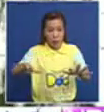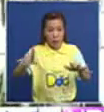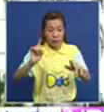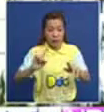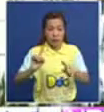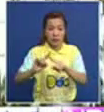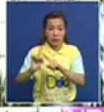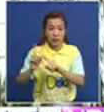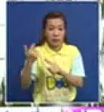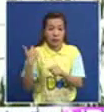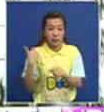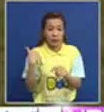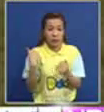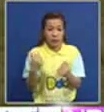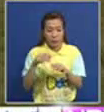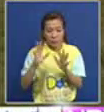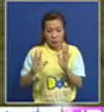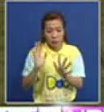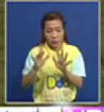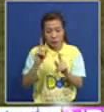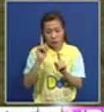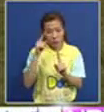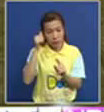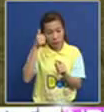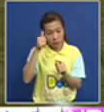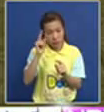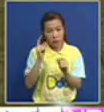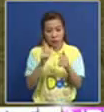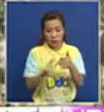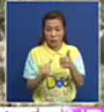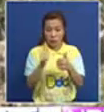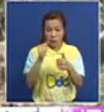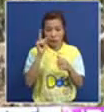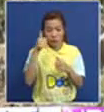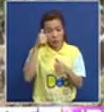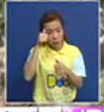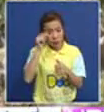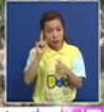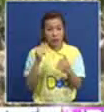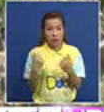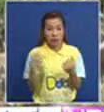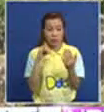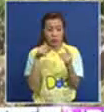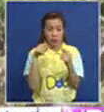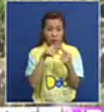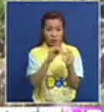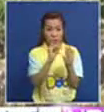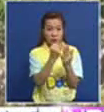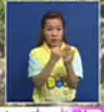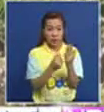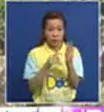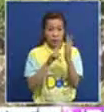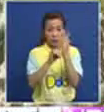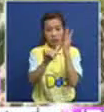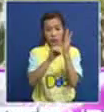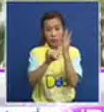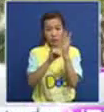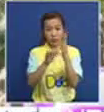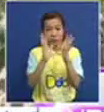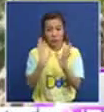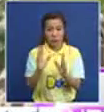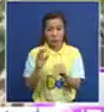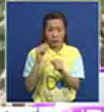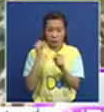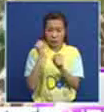สูง 300-400 บาทต่อคนต่อวันไปกันต่อที่จังหวัดยะโสธรค่ะเกษตรกรผู้ปลูกแตงโ